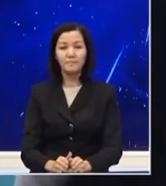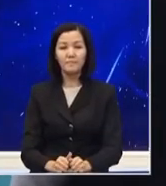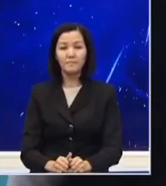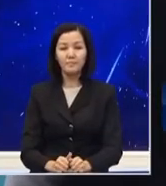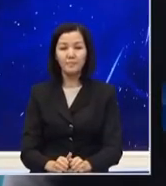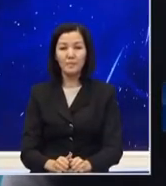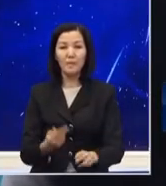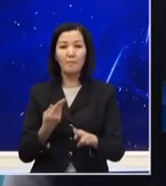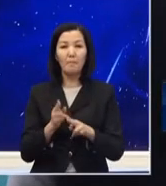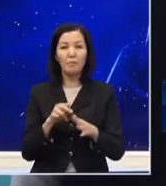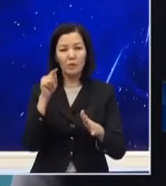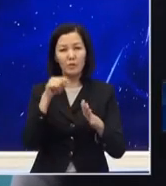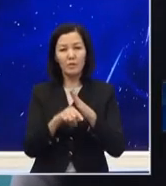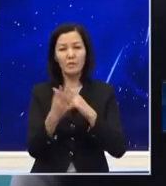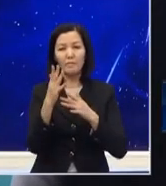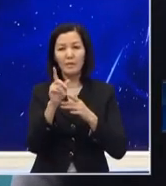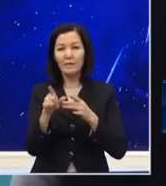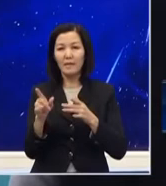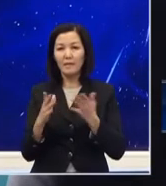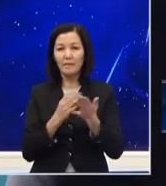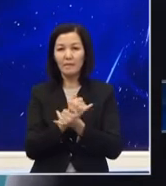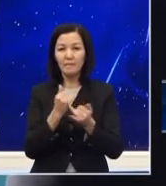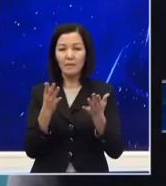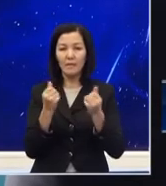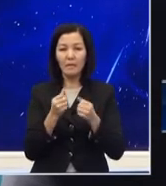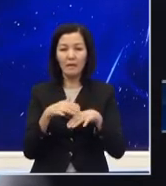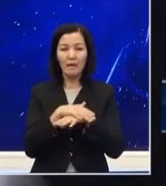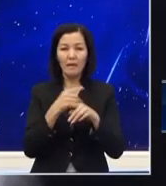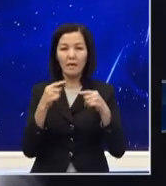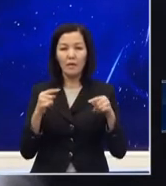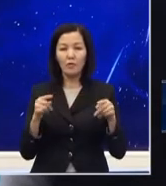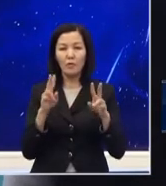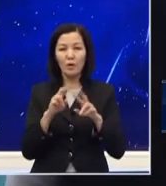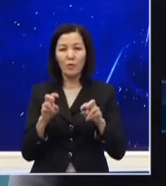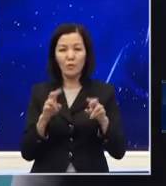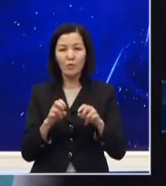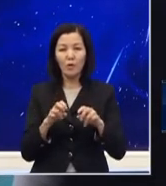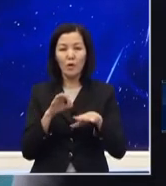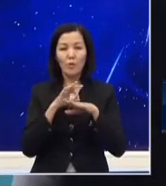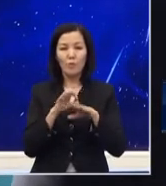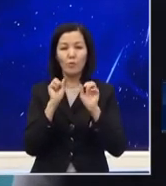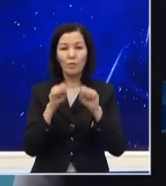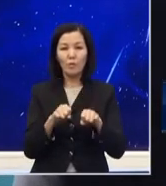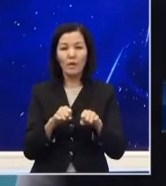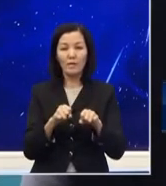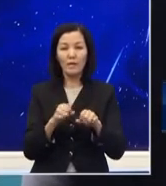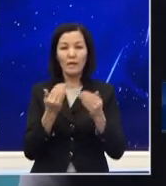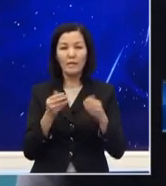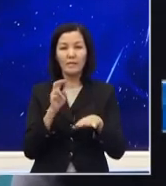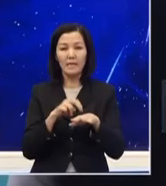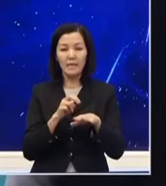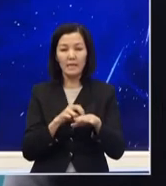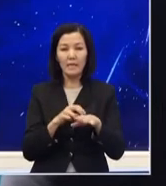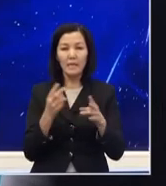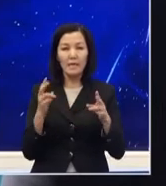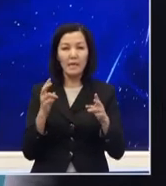рассчитан. Бұл кешенде бір мезетте 5 адамды қабылдайды. Халық бір уақытта әртүрлі диагностикалық тексеруден өте береді. Мұнда мамандар қажет болса,